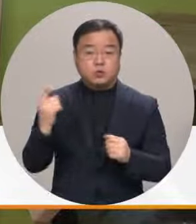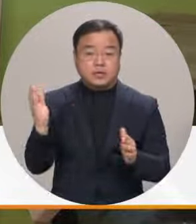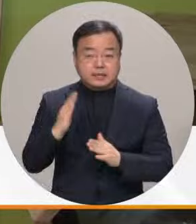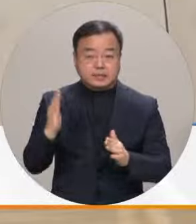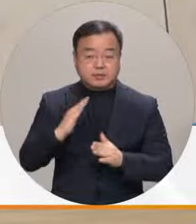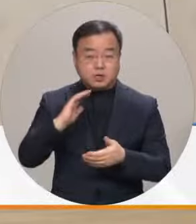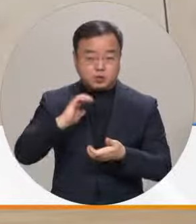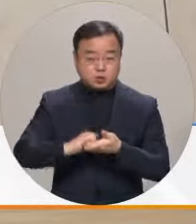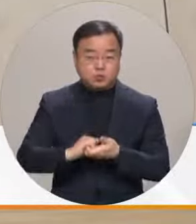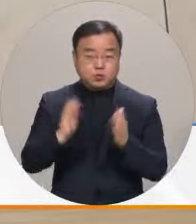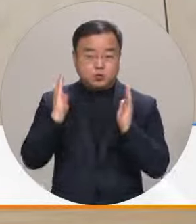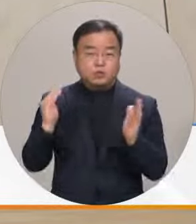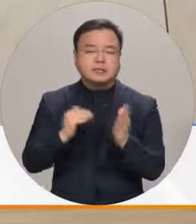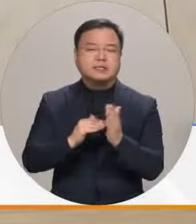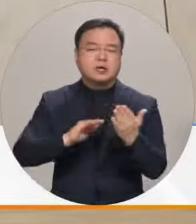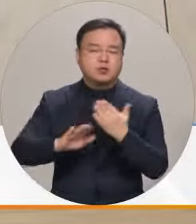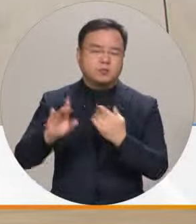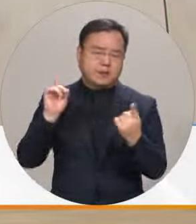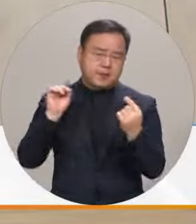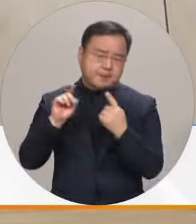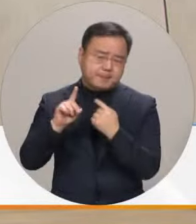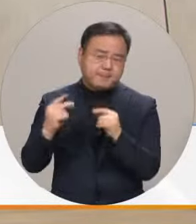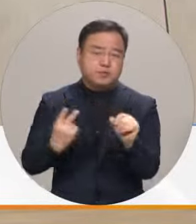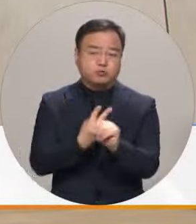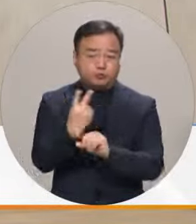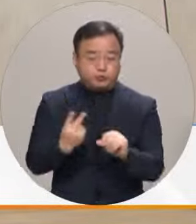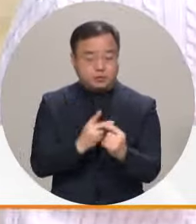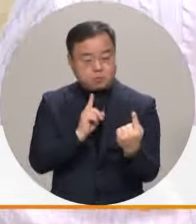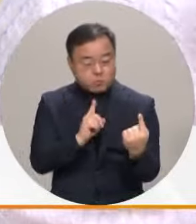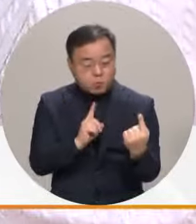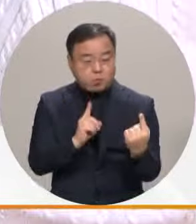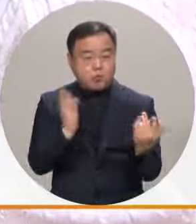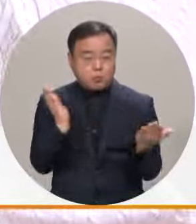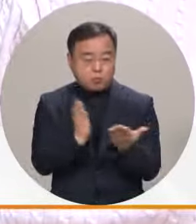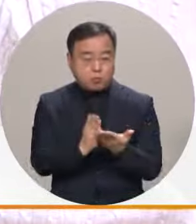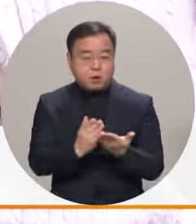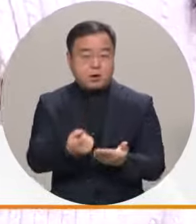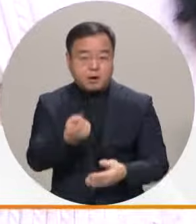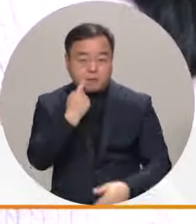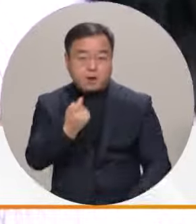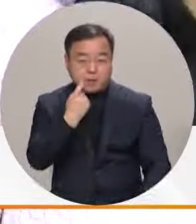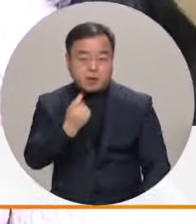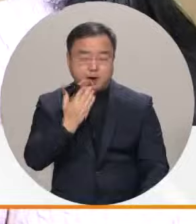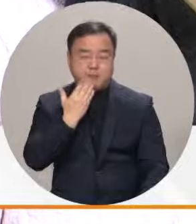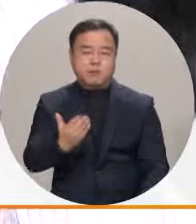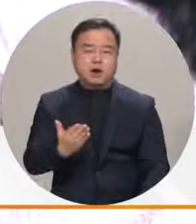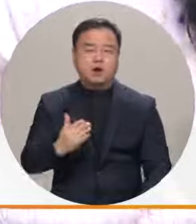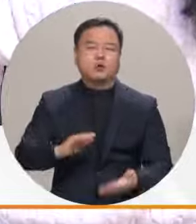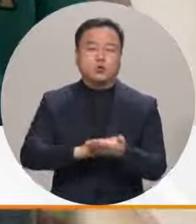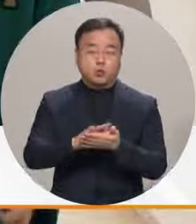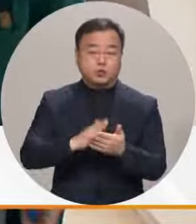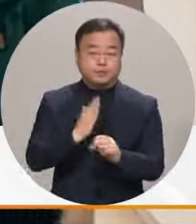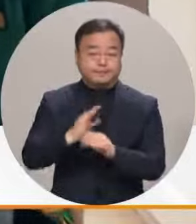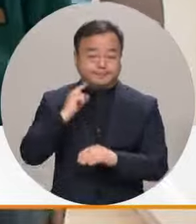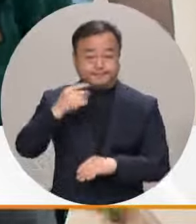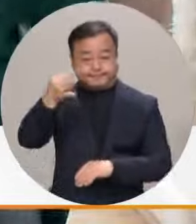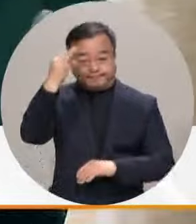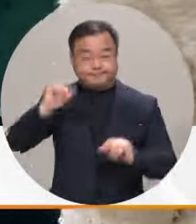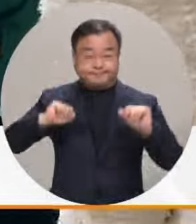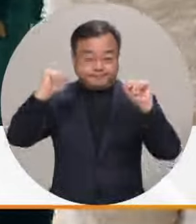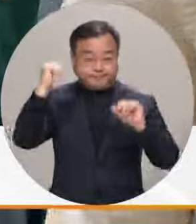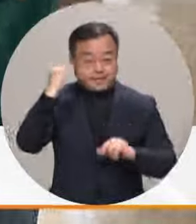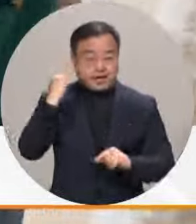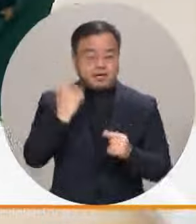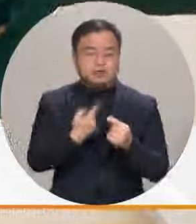끝나고 매일 두 시간씩 맞춤형 프로그램을들을 수 있습니다 놀이 중심의 예능이나 한글수